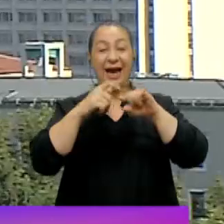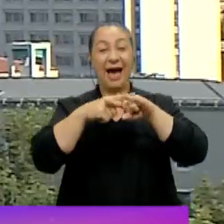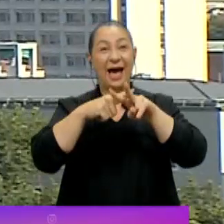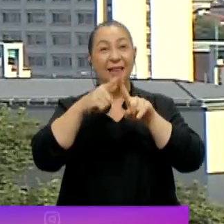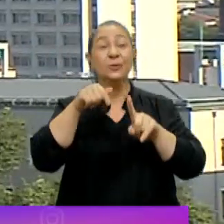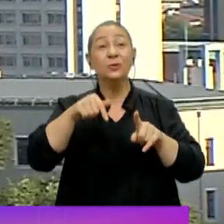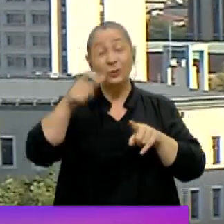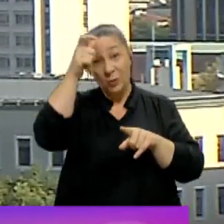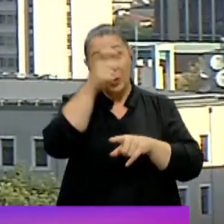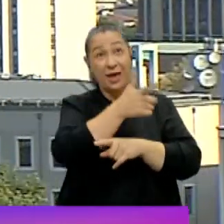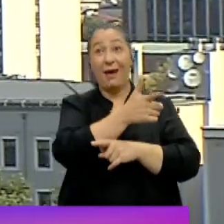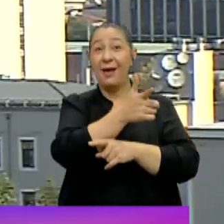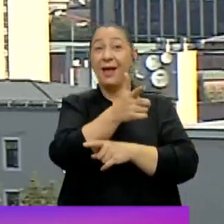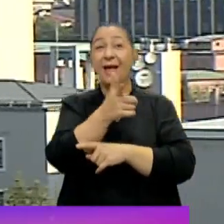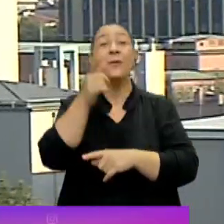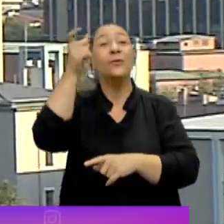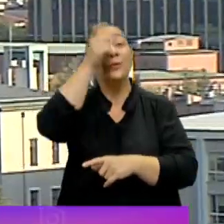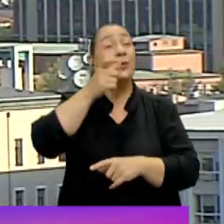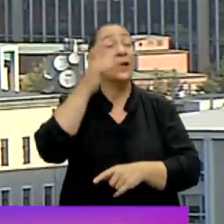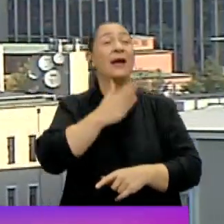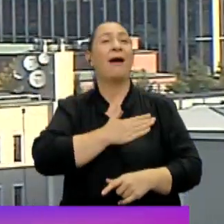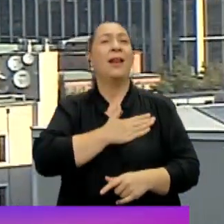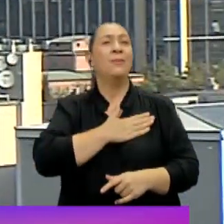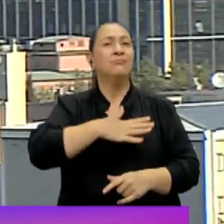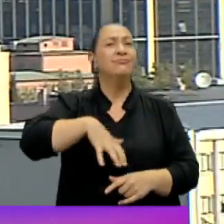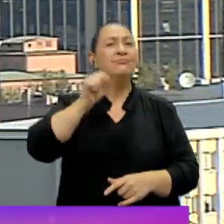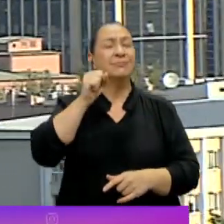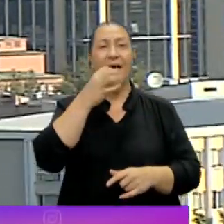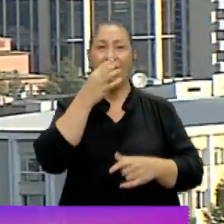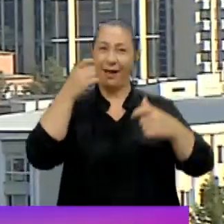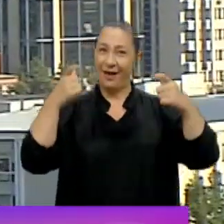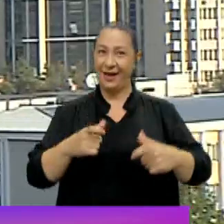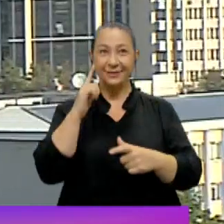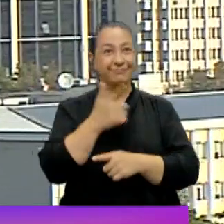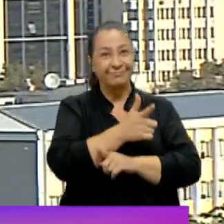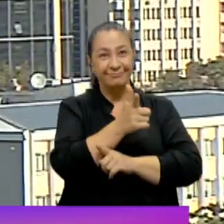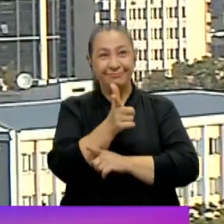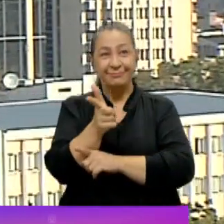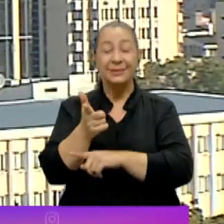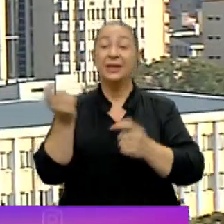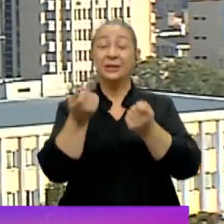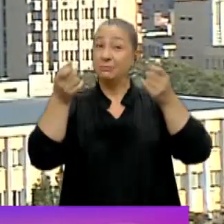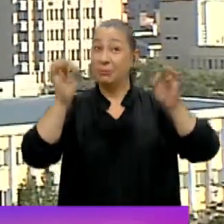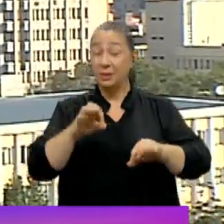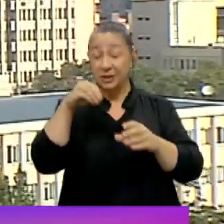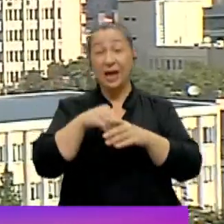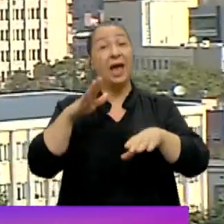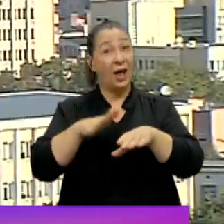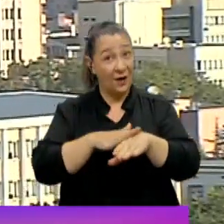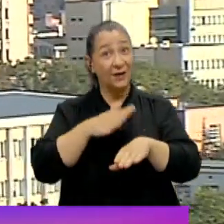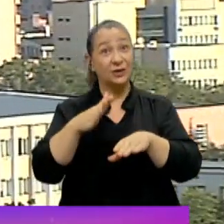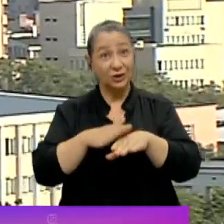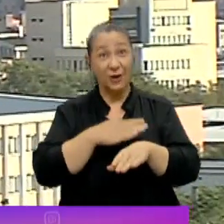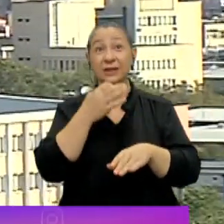sizlere Türkiye'ye, Türkiye'nin kalbini başkent Ankara'ya gösteriyor. Ankara'da mesai için yavaş yavaş